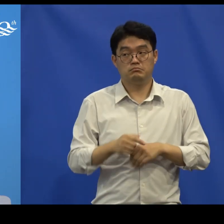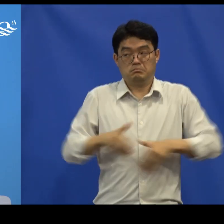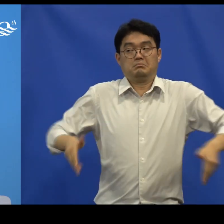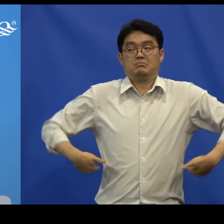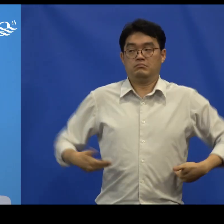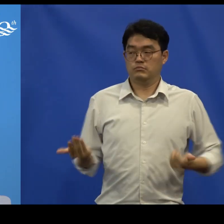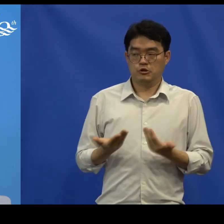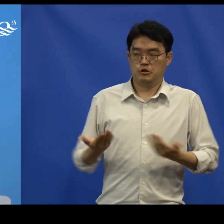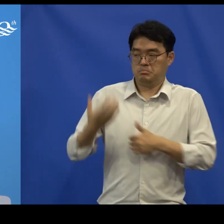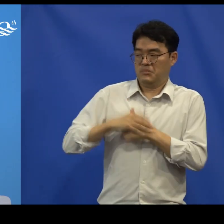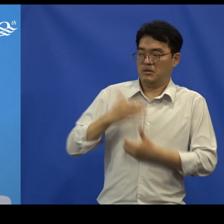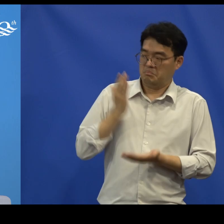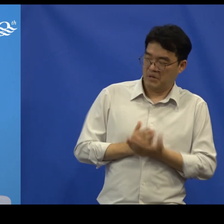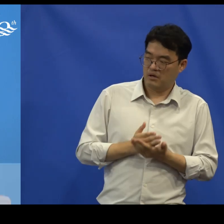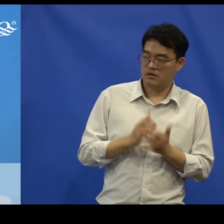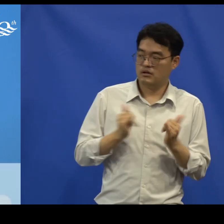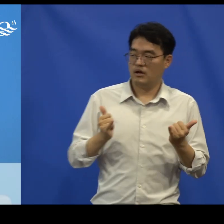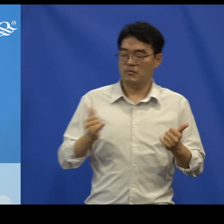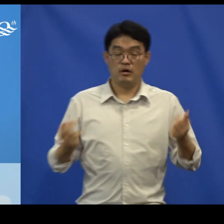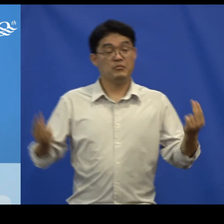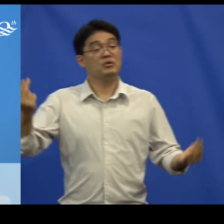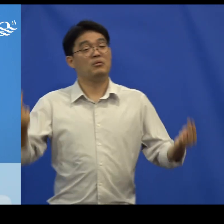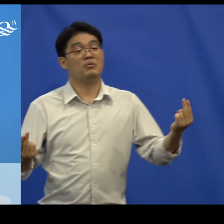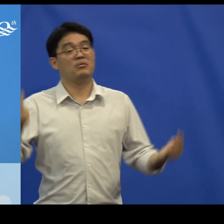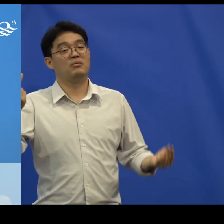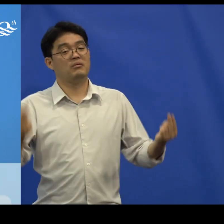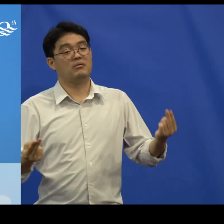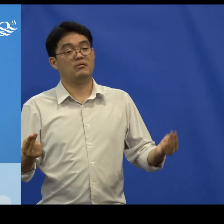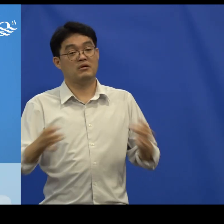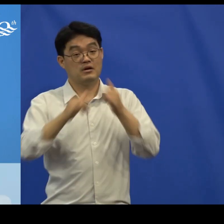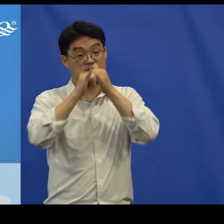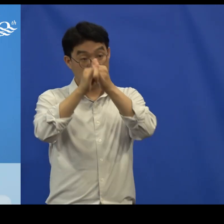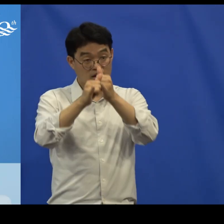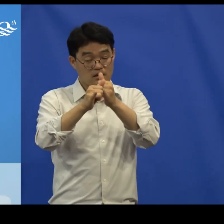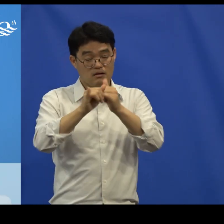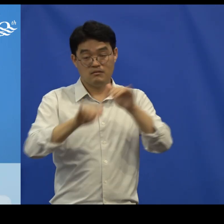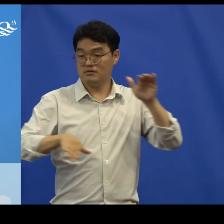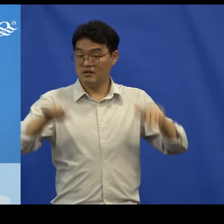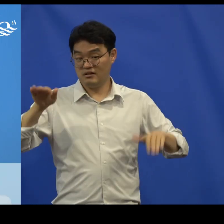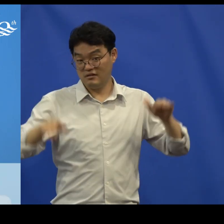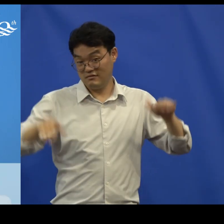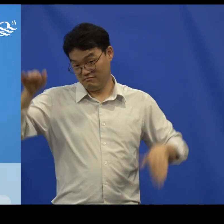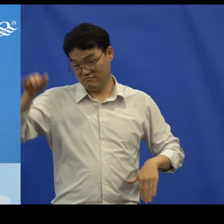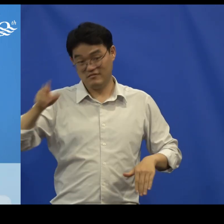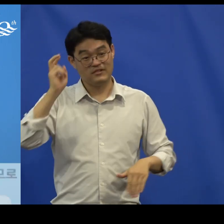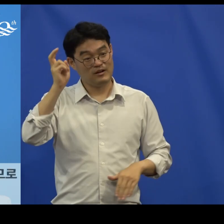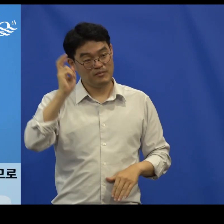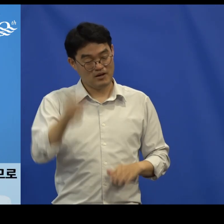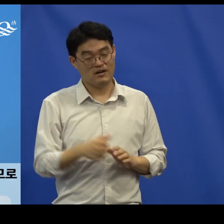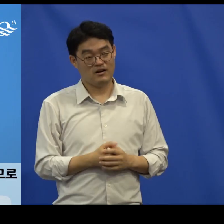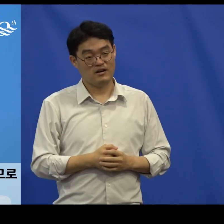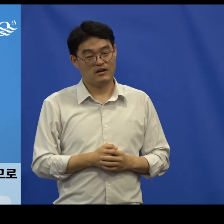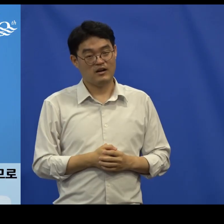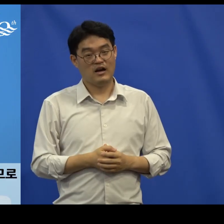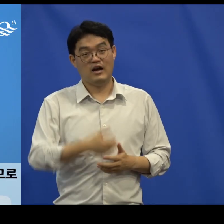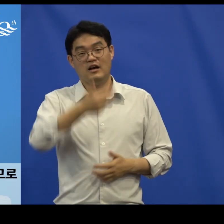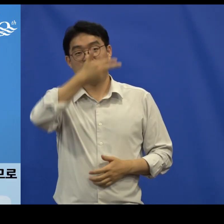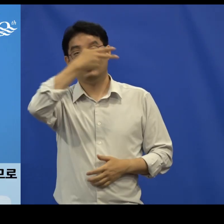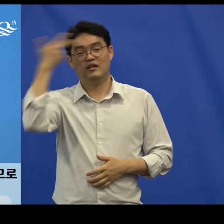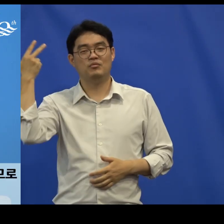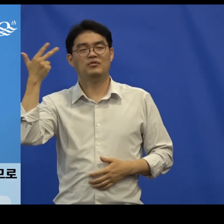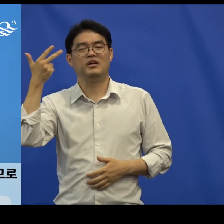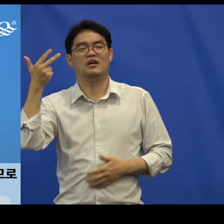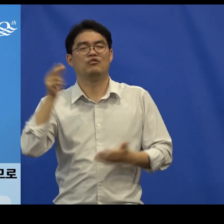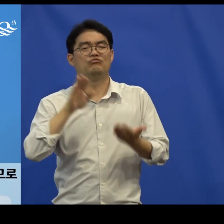디모데후서 4장 7절로 8절 보세요. 나는 선한 싸움을 싸우고 나의 달려갈 길을 마치고 믿음을 지켰으니. 이게 이제 노년의